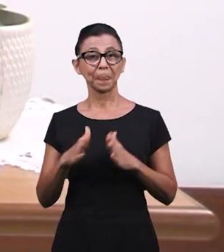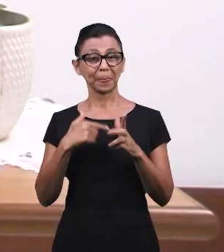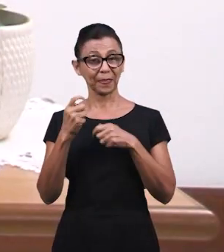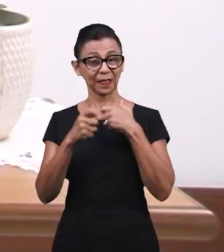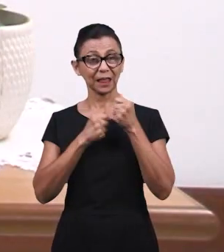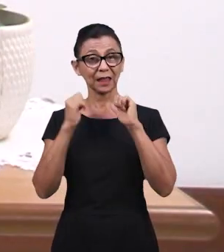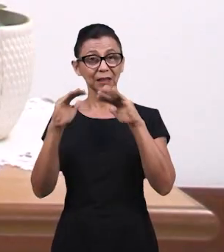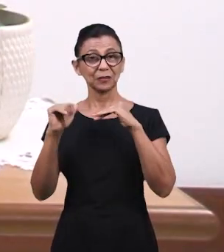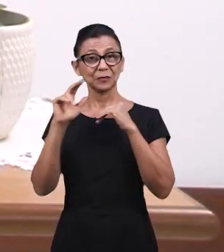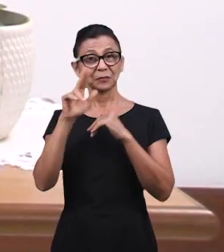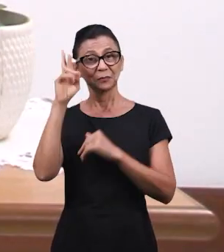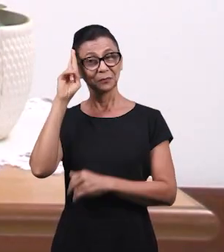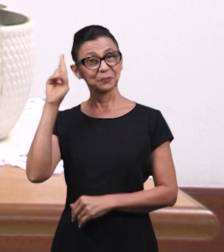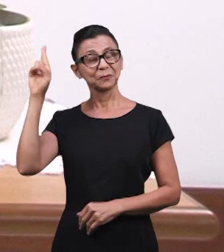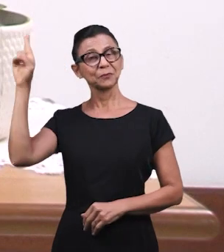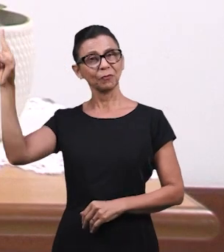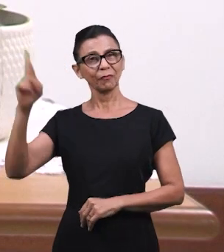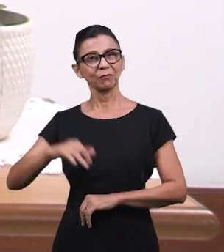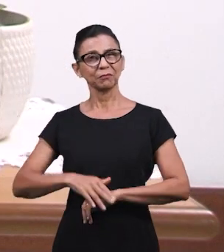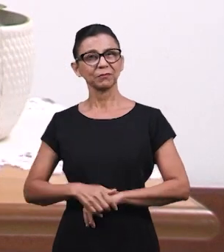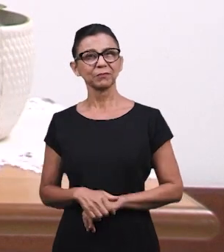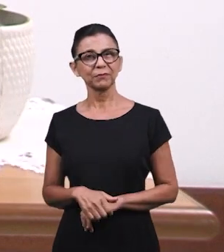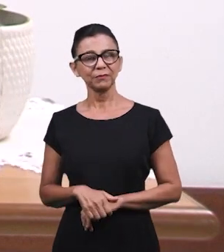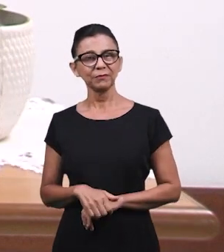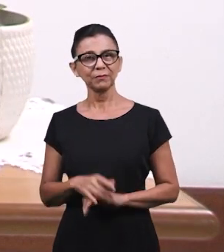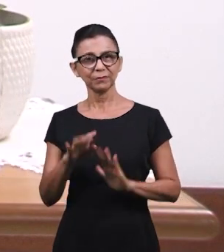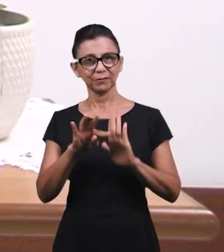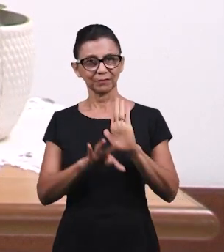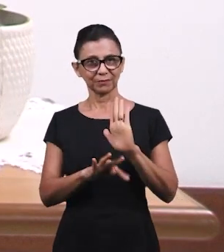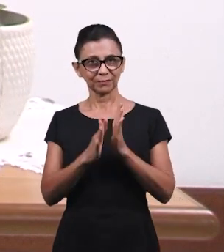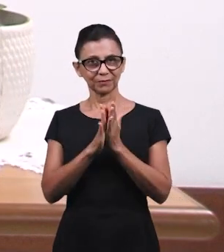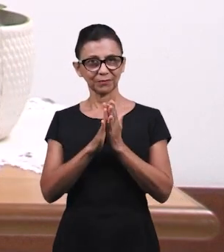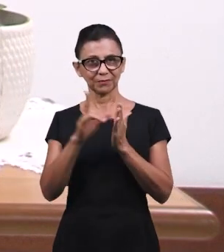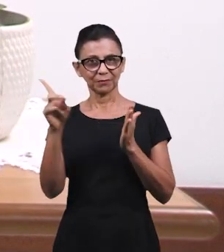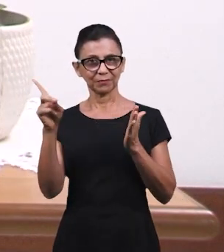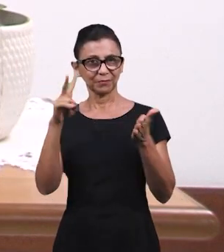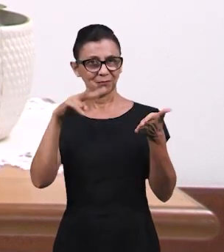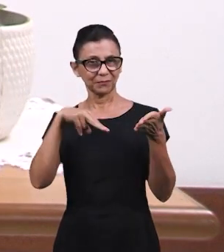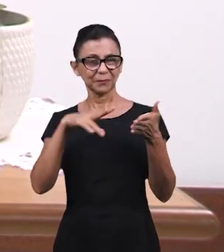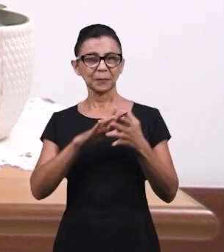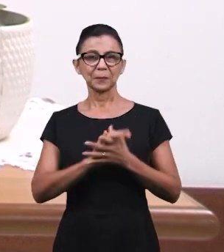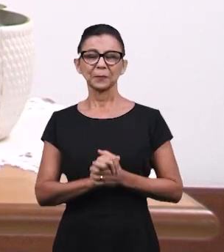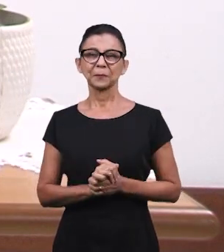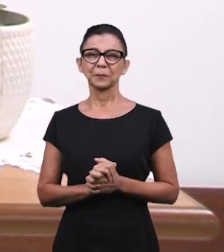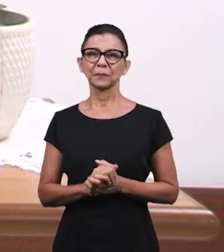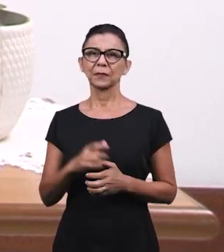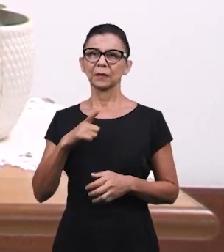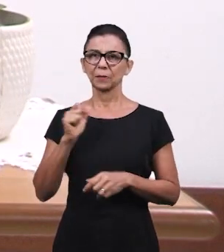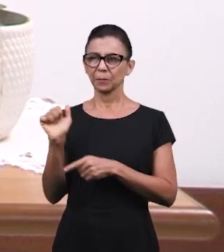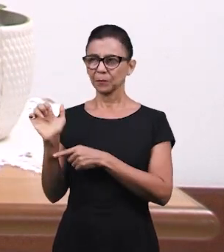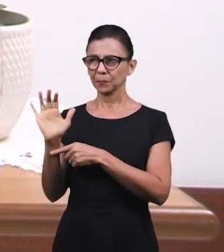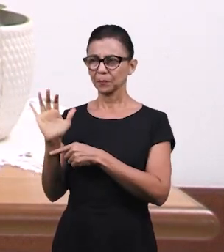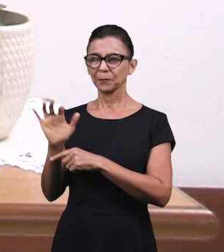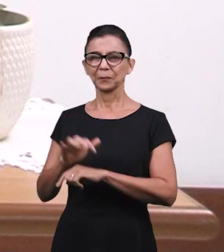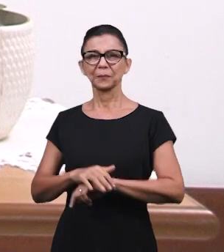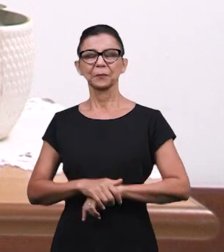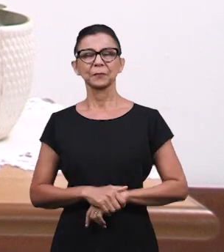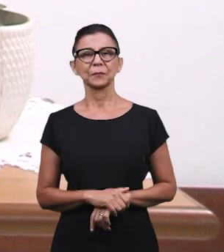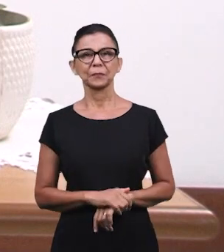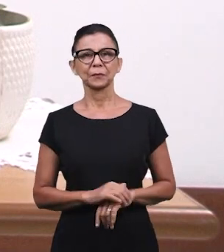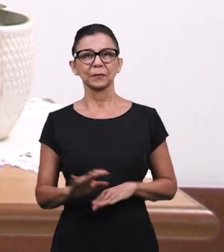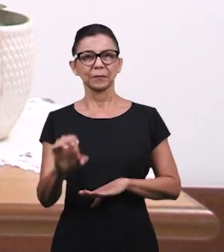Аллилуйя, да будет прославлен Господь. В этот момент мы прочитаем отрывок из Слова Божия. Он будет проецироваться на